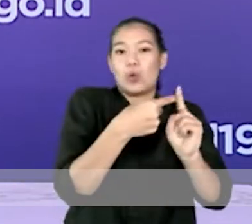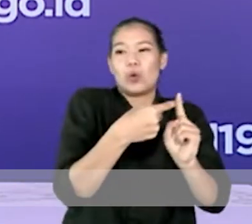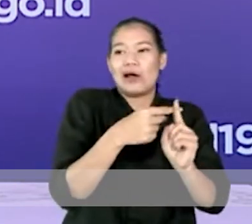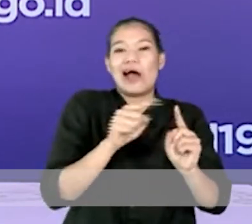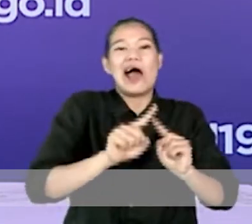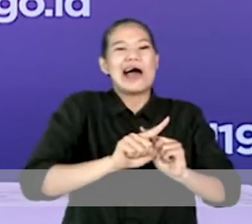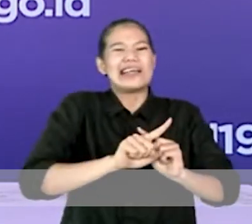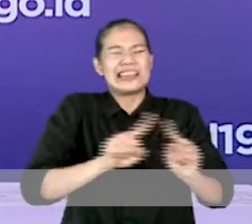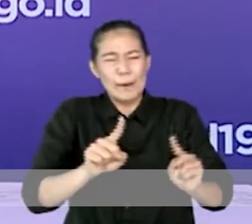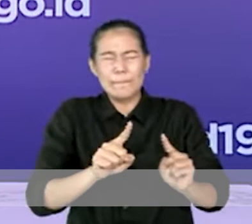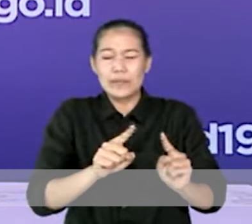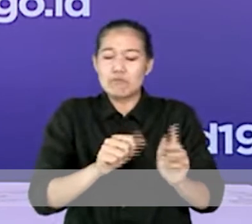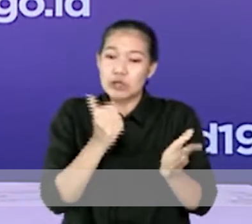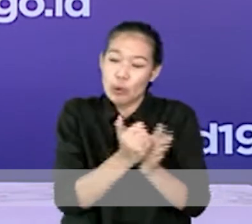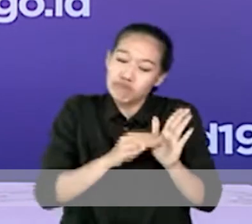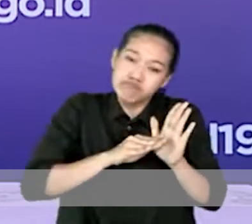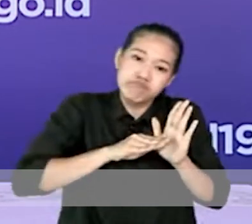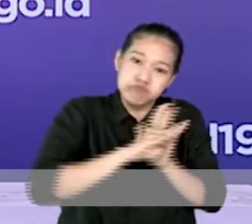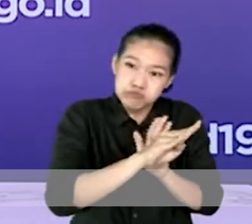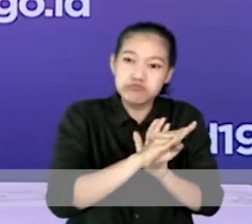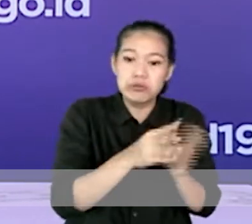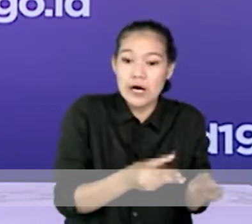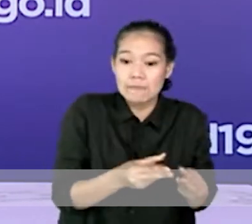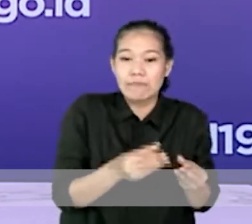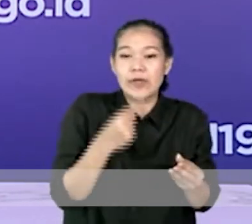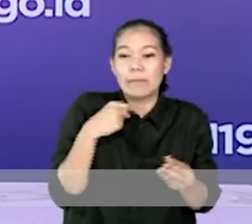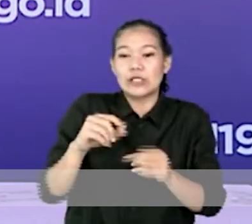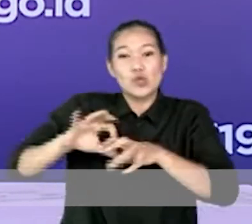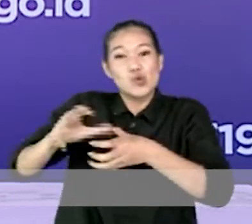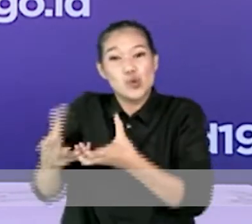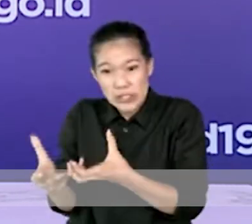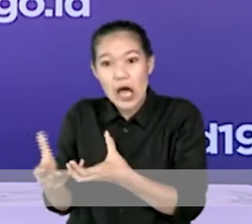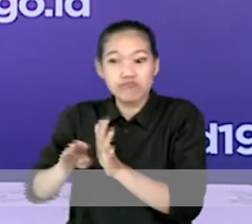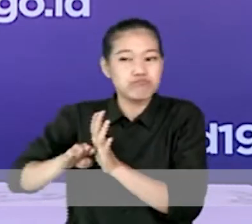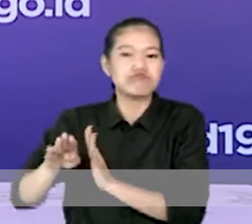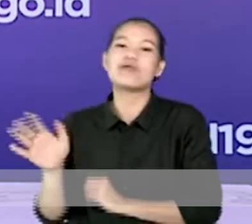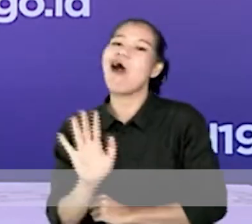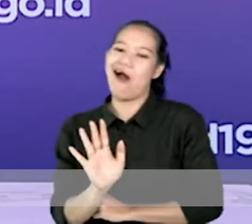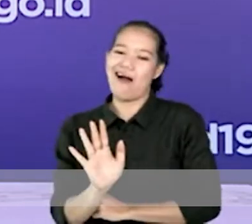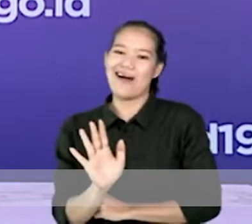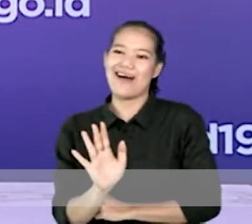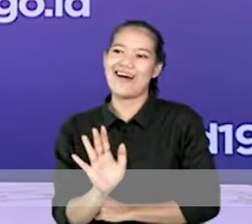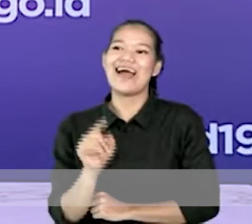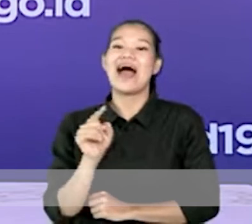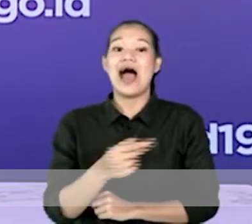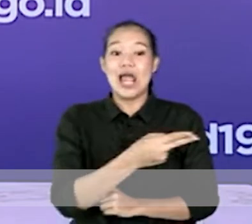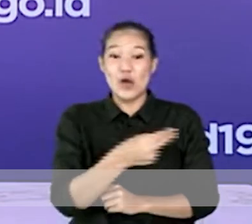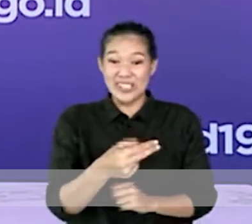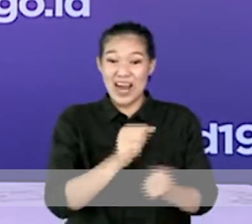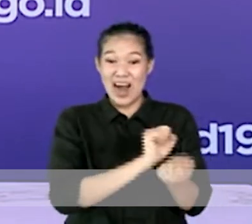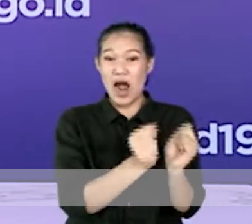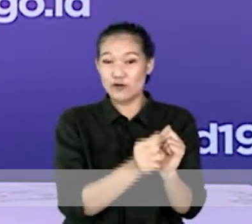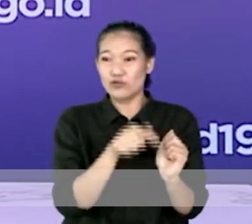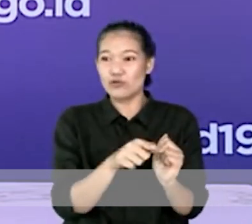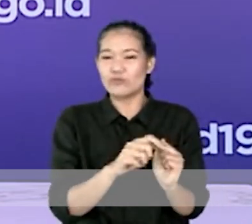namun tidak cukup signifikan untuk berkontribusi pada kenaikan kasus dunia. Lonjakan kasus di Indonesia juga